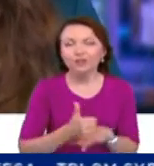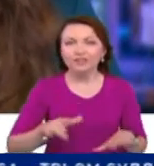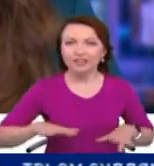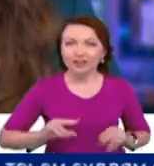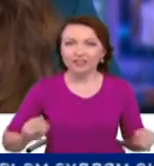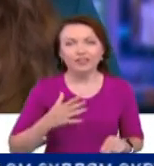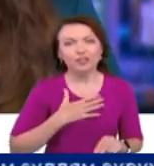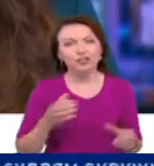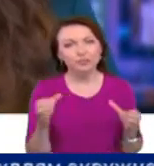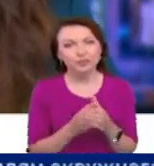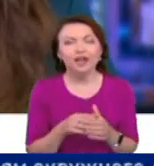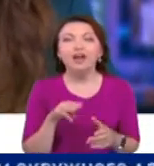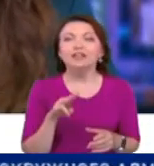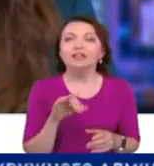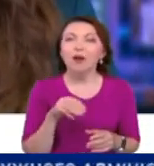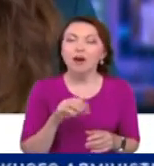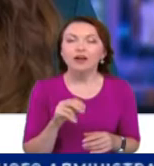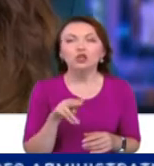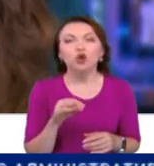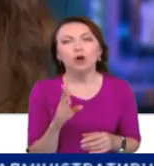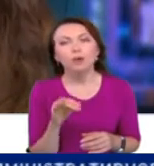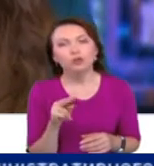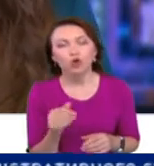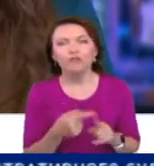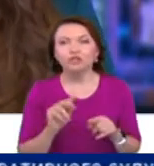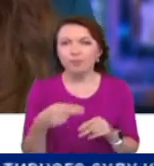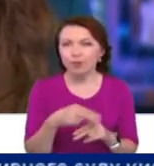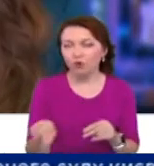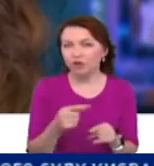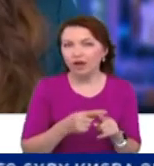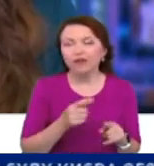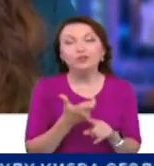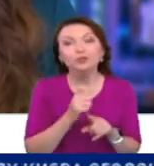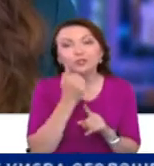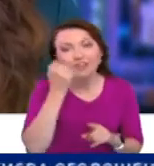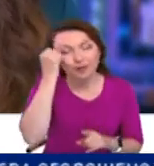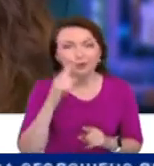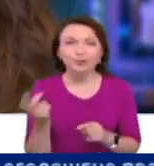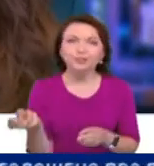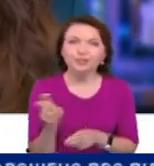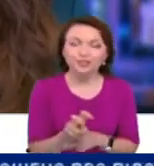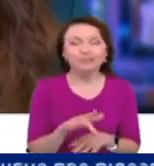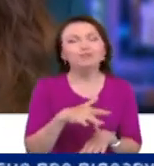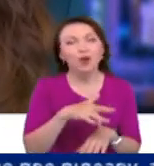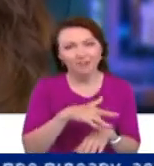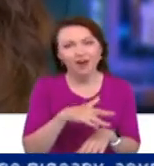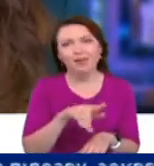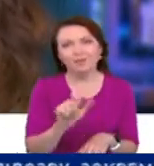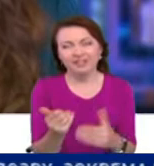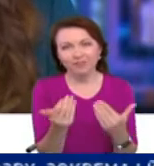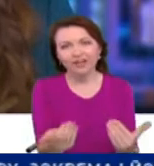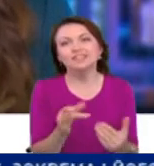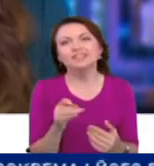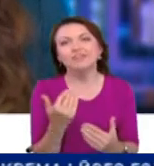нашої збірної Тамара Токмачова та чемпіонка Європи Ганна Письменська. Дуже дякую за те, що прийшли. Вболіваємо за вас і